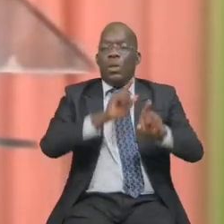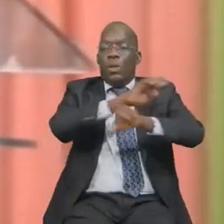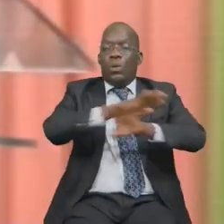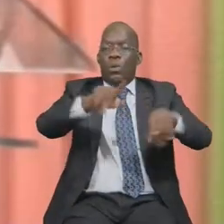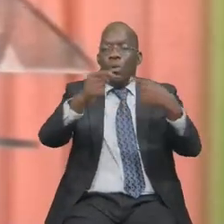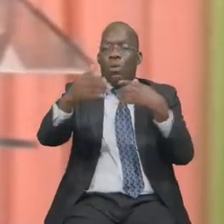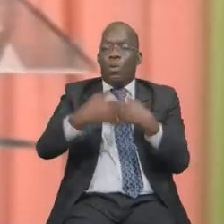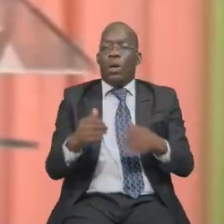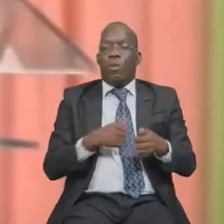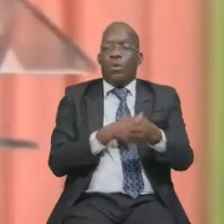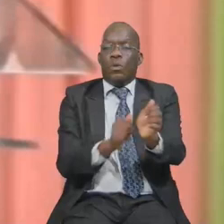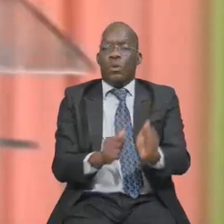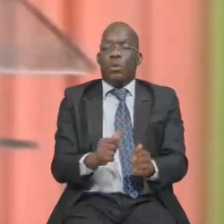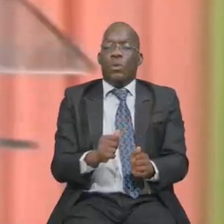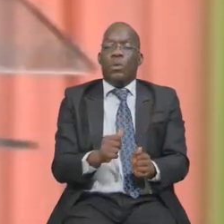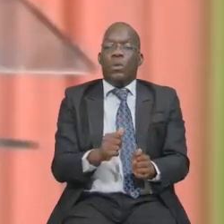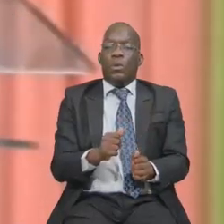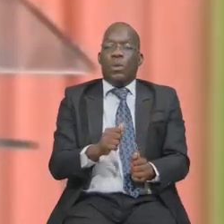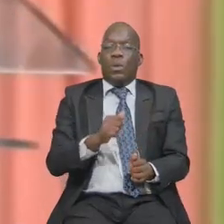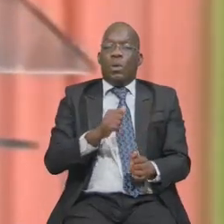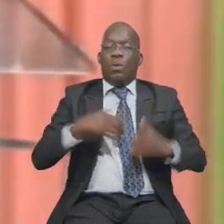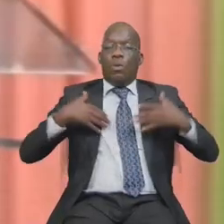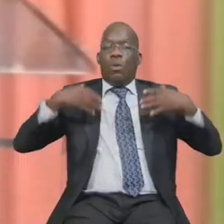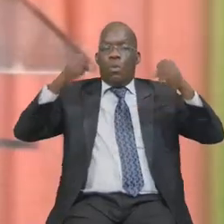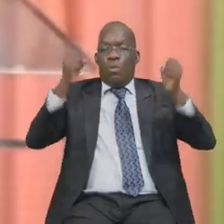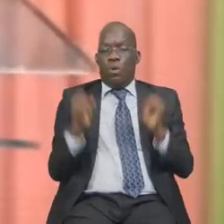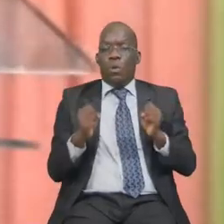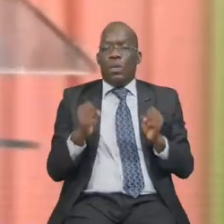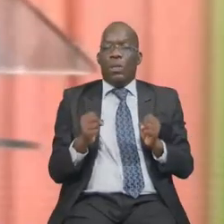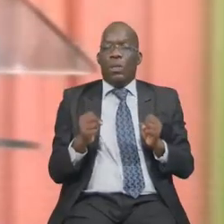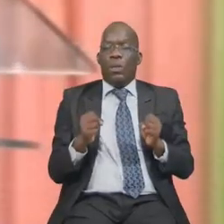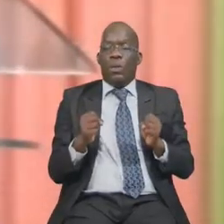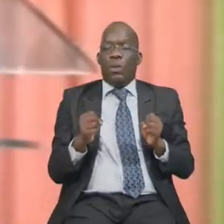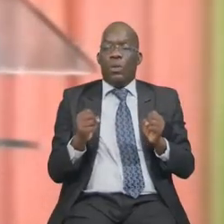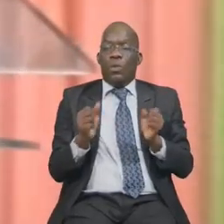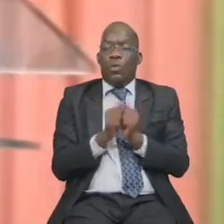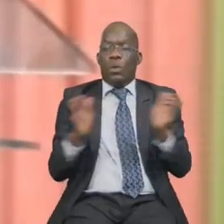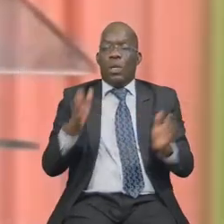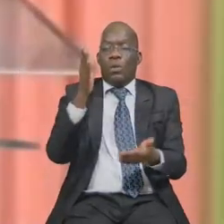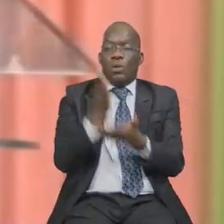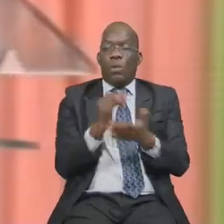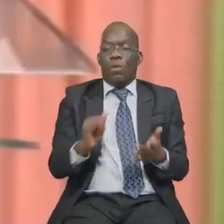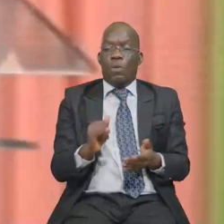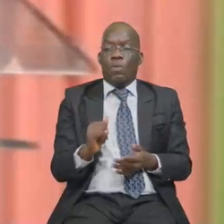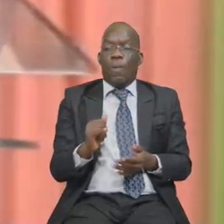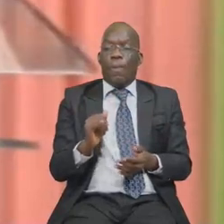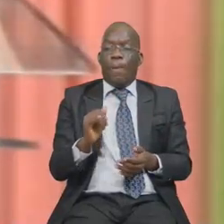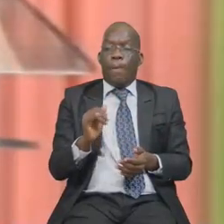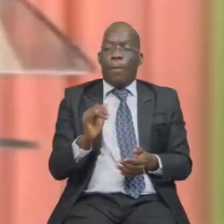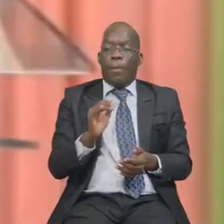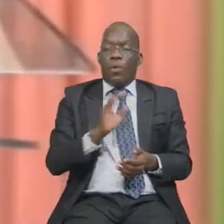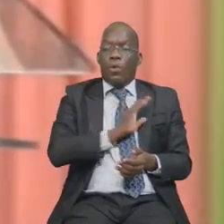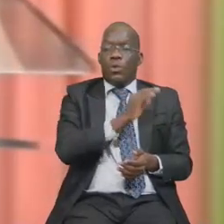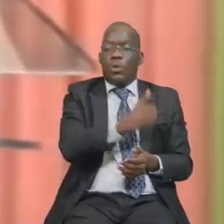Courageusement. Le la moisson du gain des